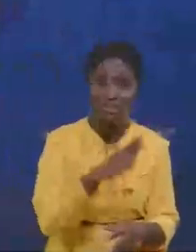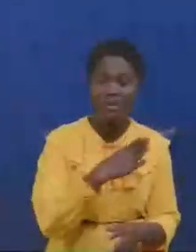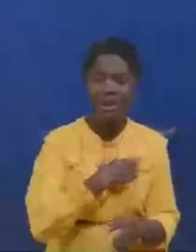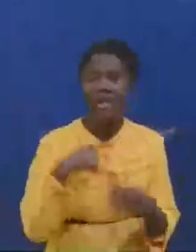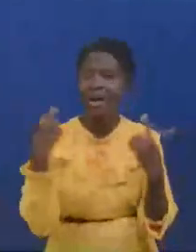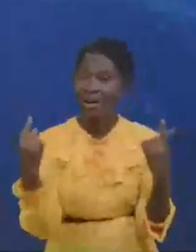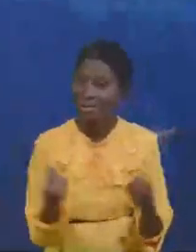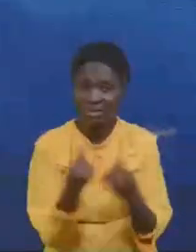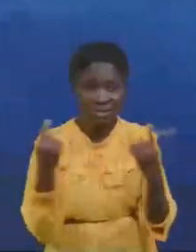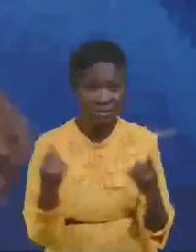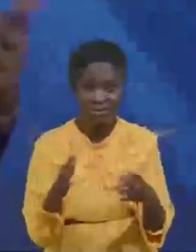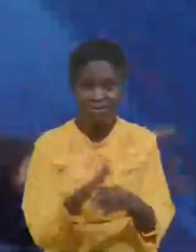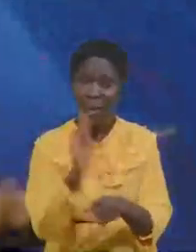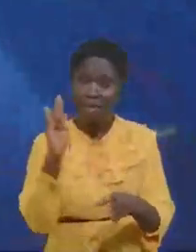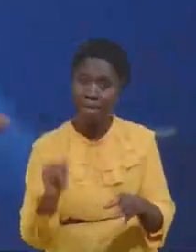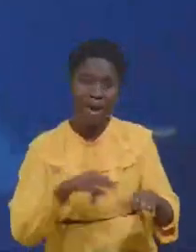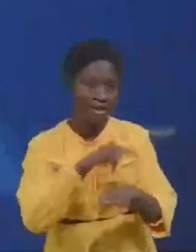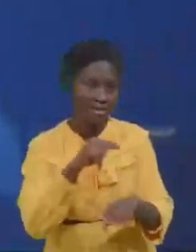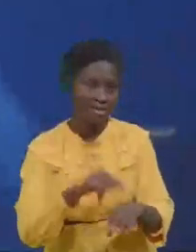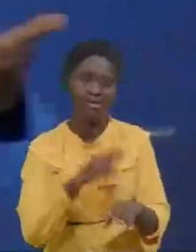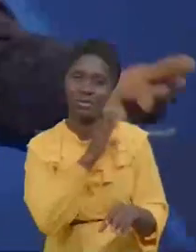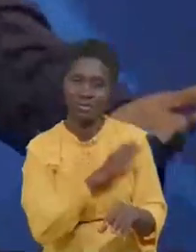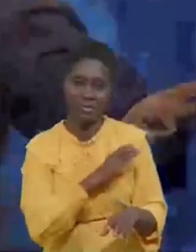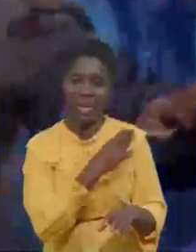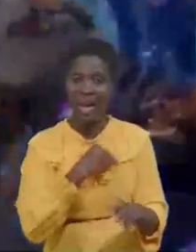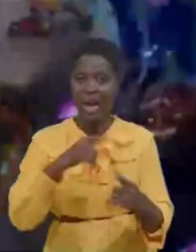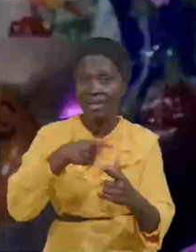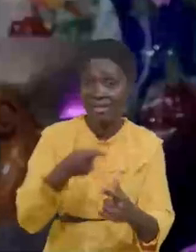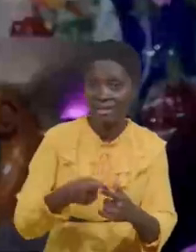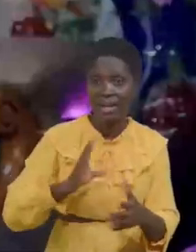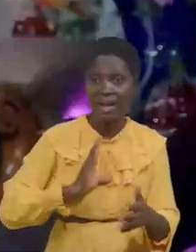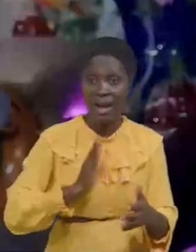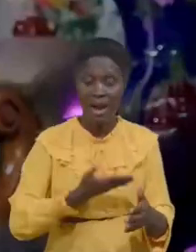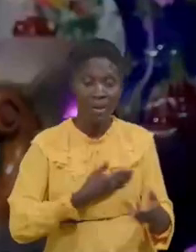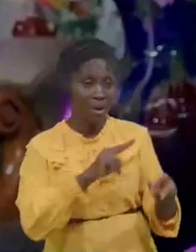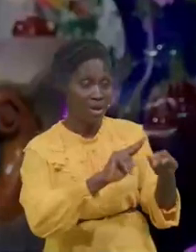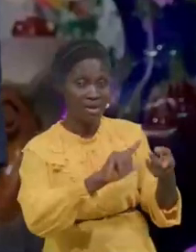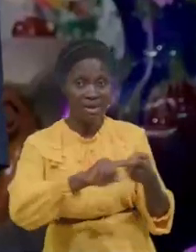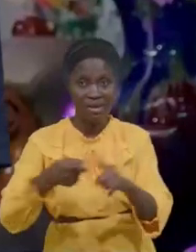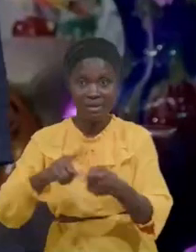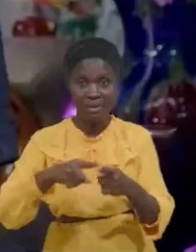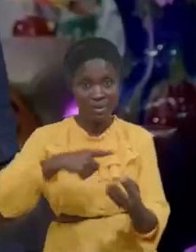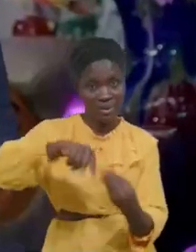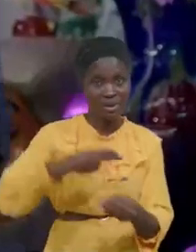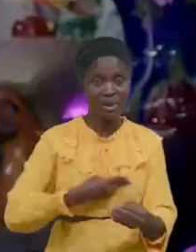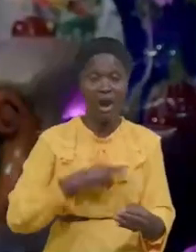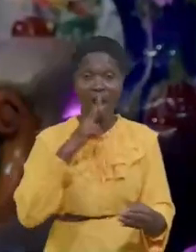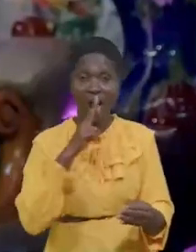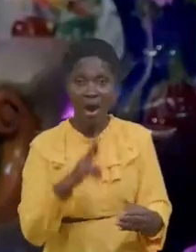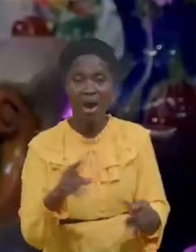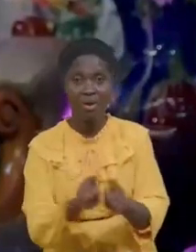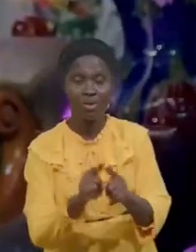méchants et pécheurs par nature. Et nos voisins aussi sont méchants,